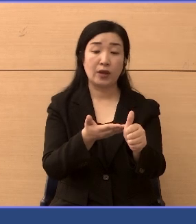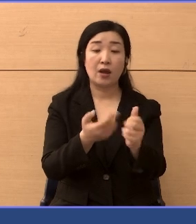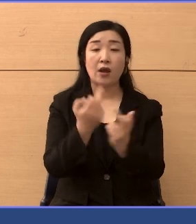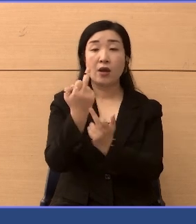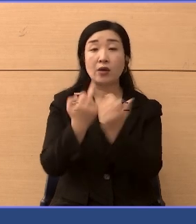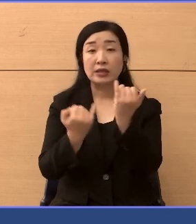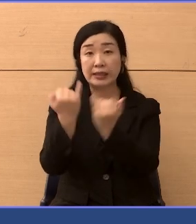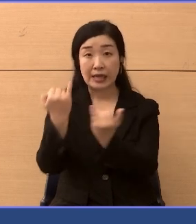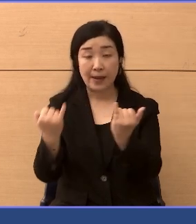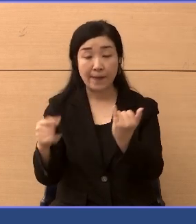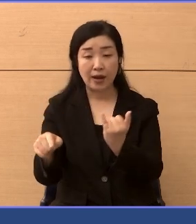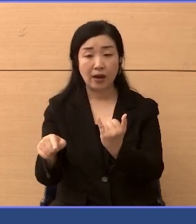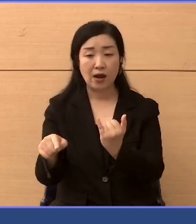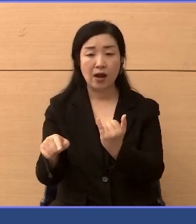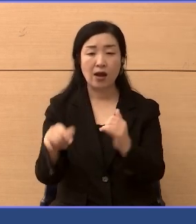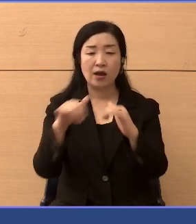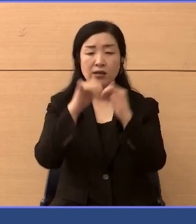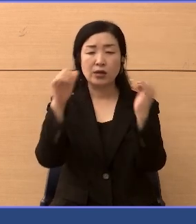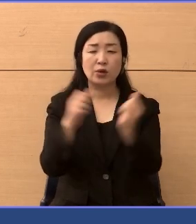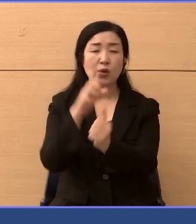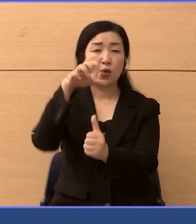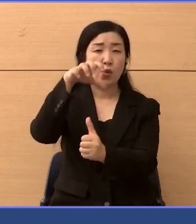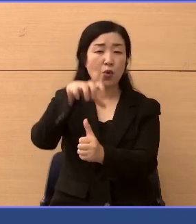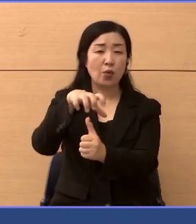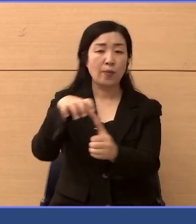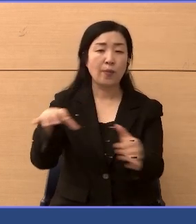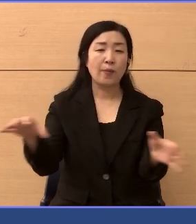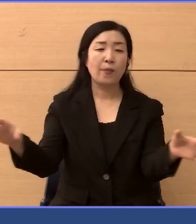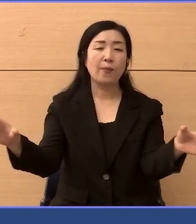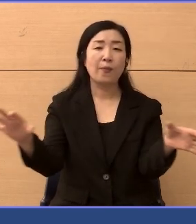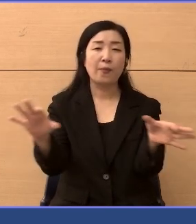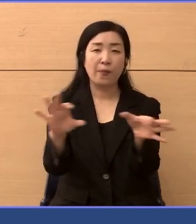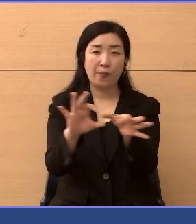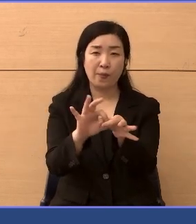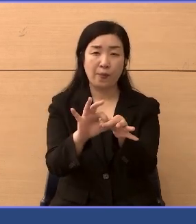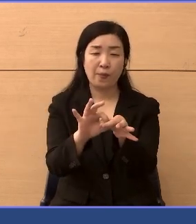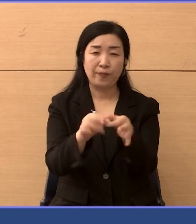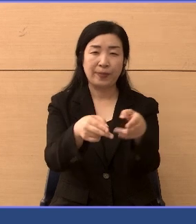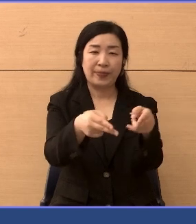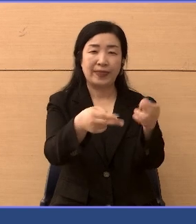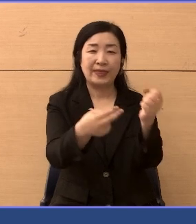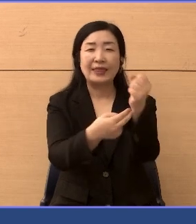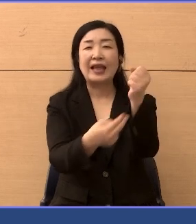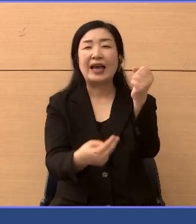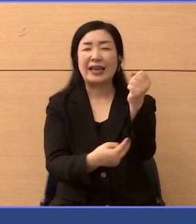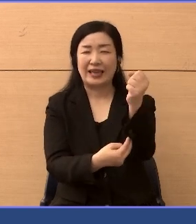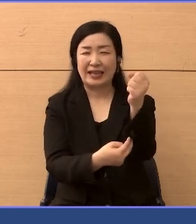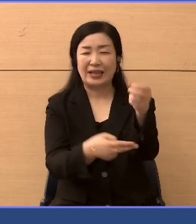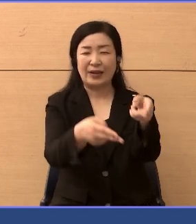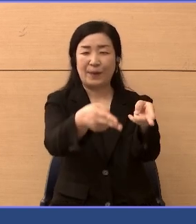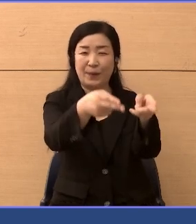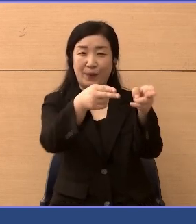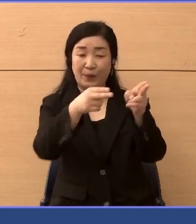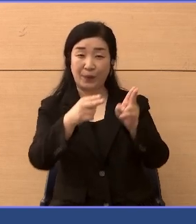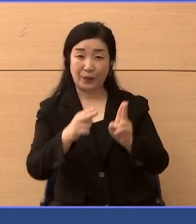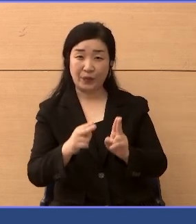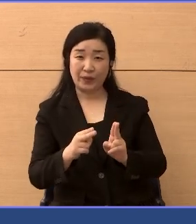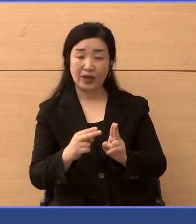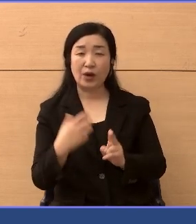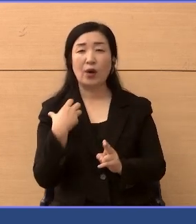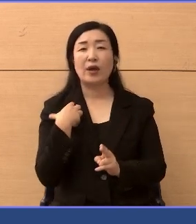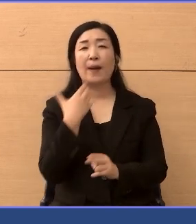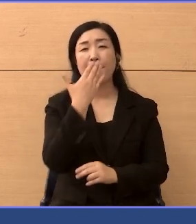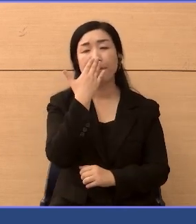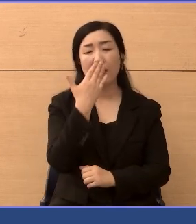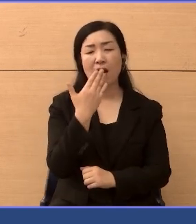relationships. 자매가 이런 사회적인 Sadly, 고립을 being teased 이어주는 or 일종의 bullied 다리 at 역할을 할 school 수가 is the 있습니다. experience 너무 of many 안타깝지만